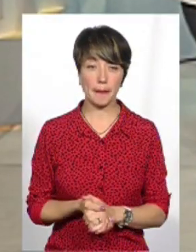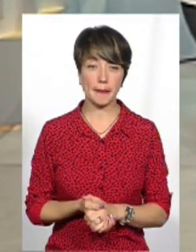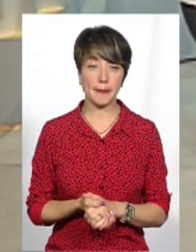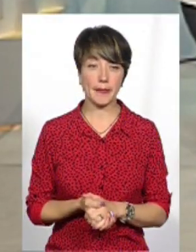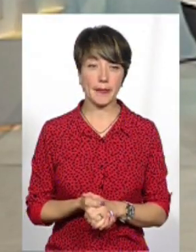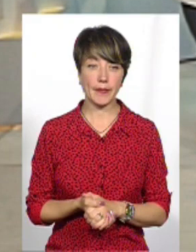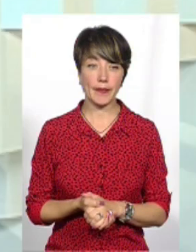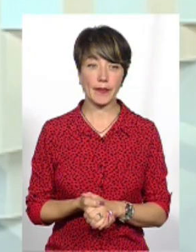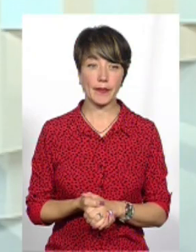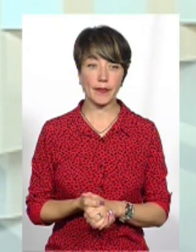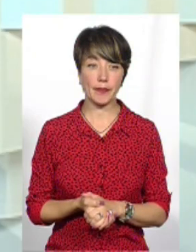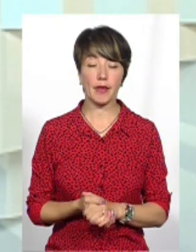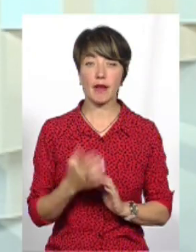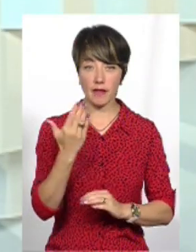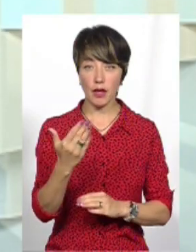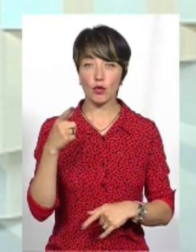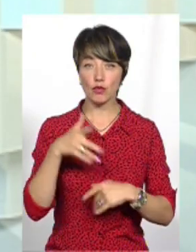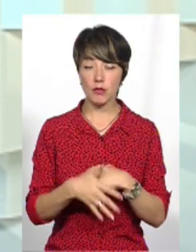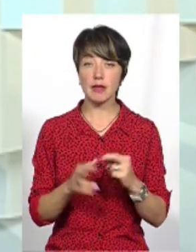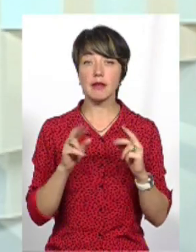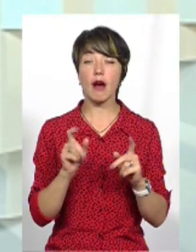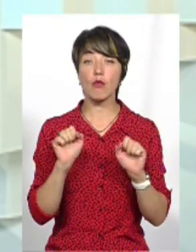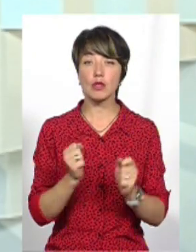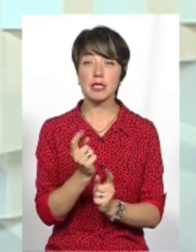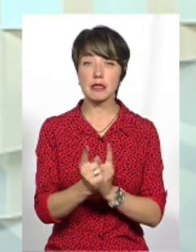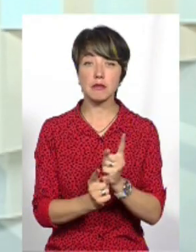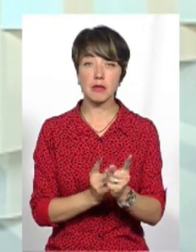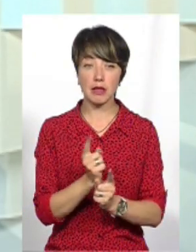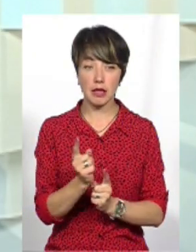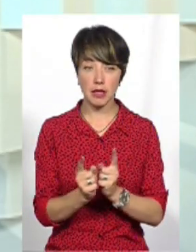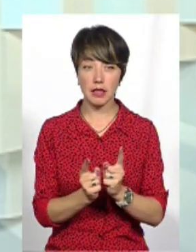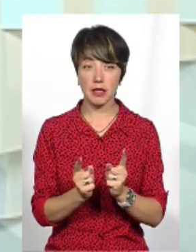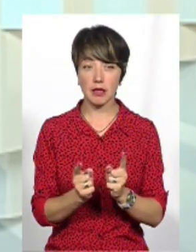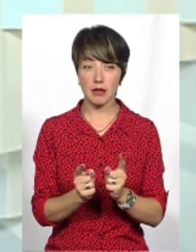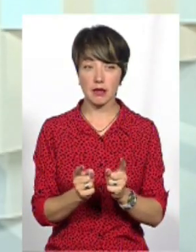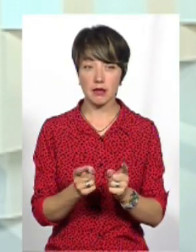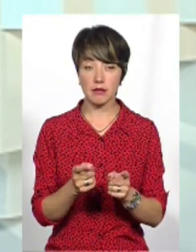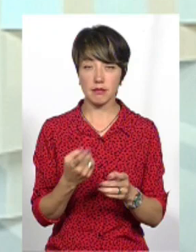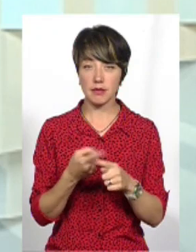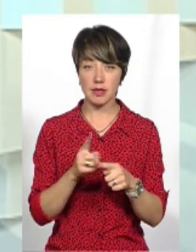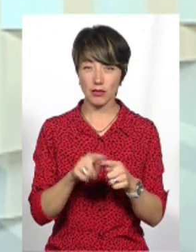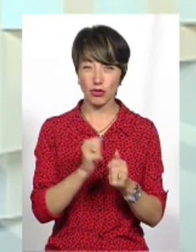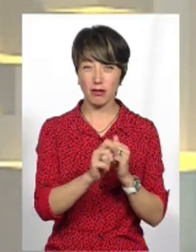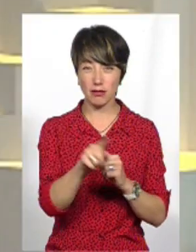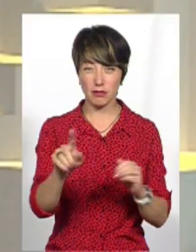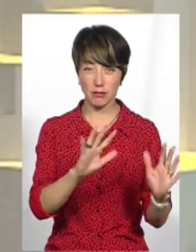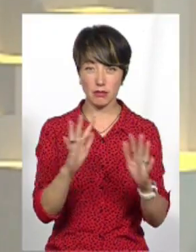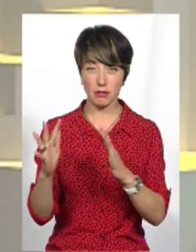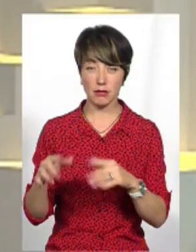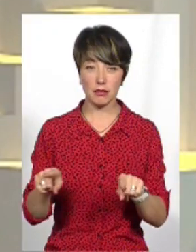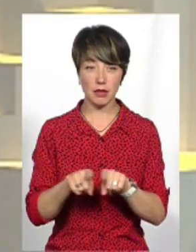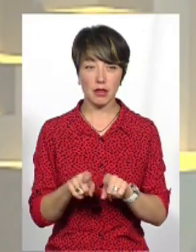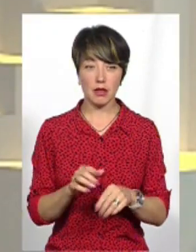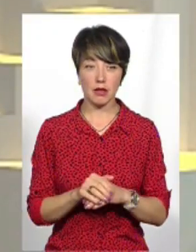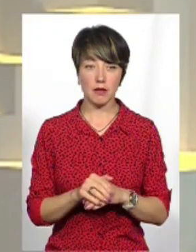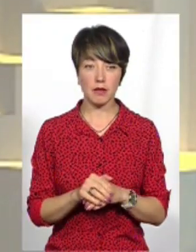Власне, от розумієте, як можна змінити, потрапивши у Верховну Раду, ну, таку от історію, вона точно не поодинока. Вона